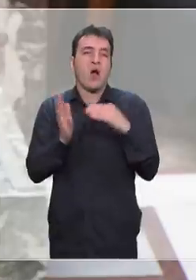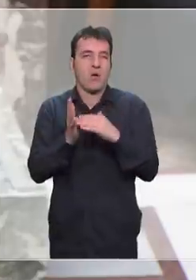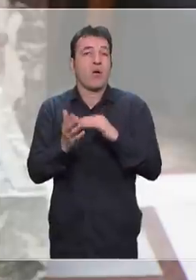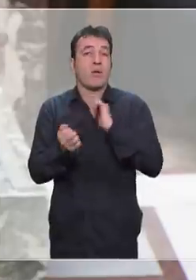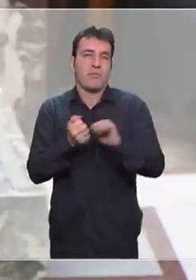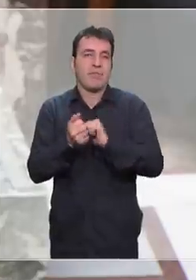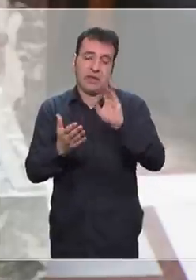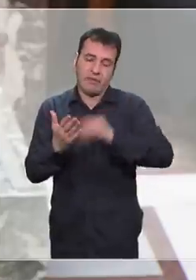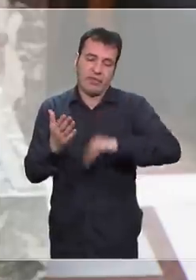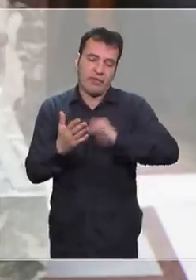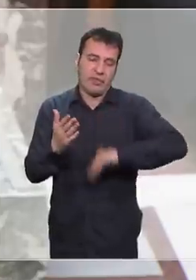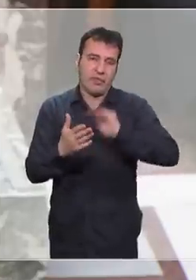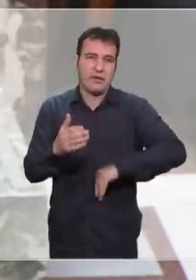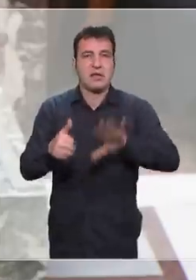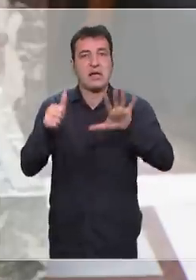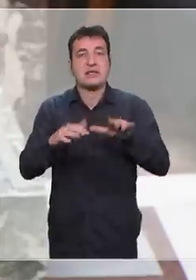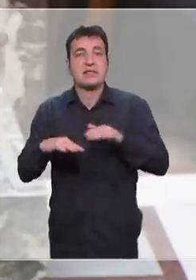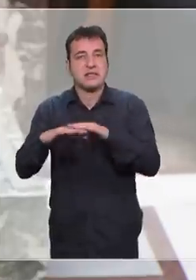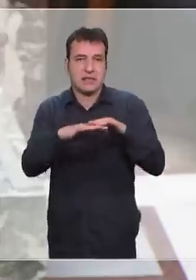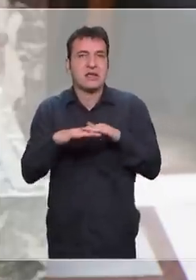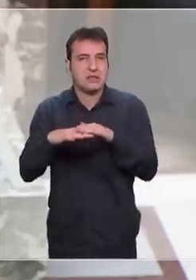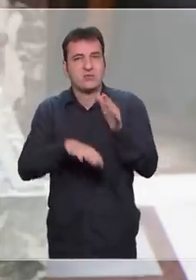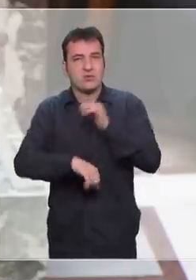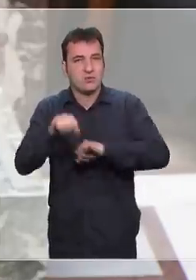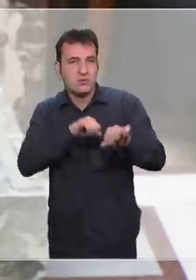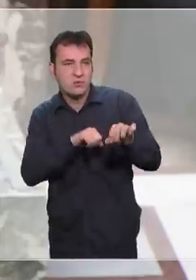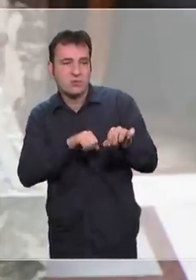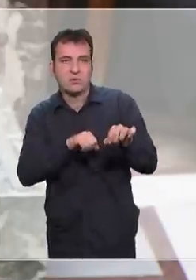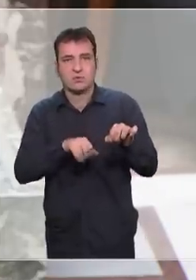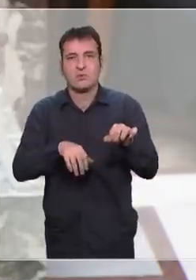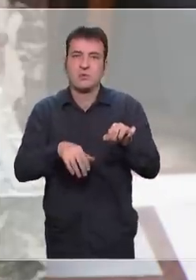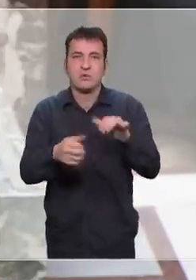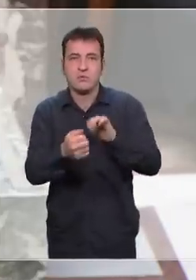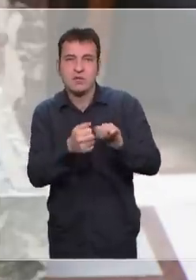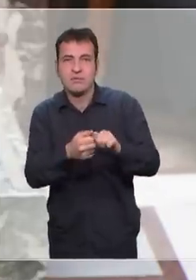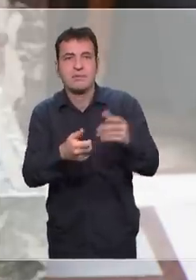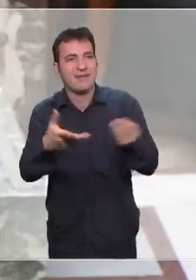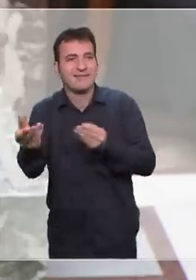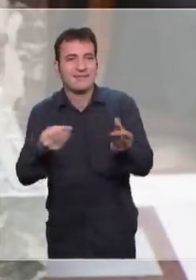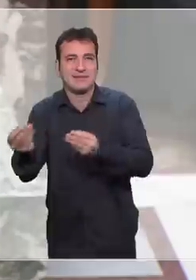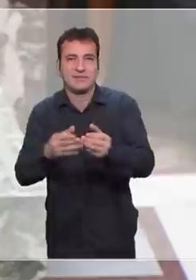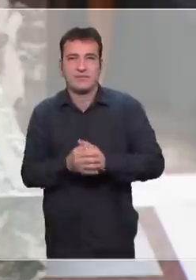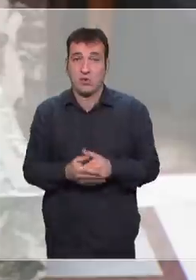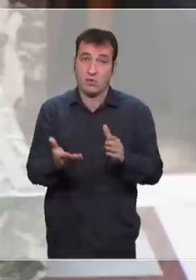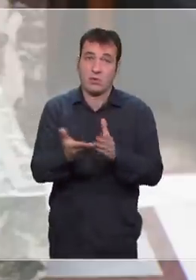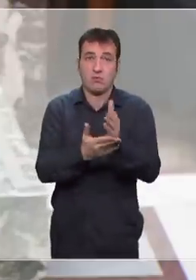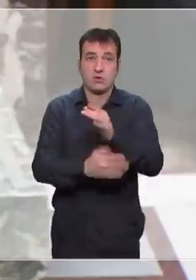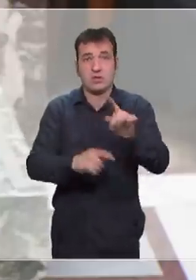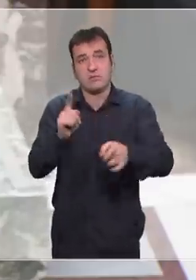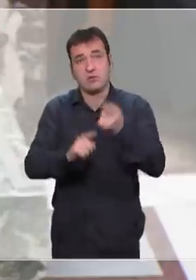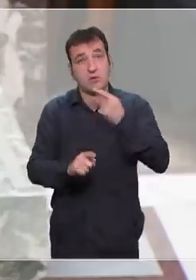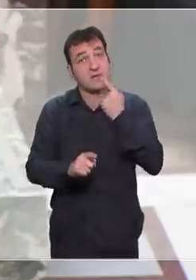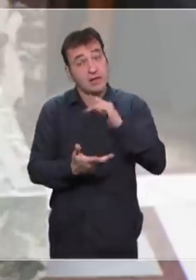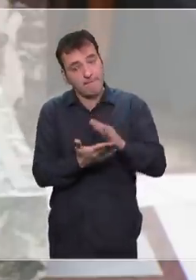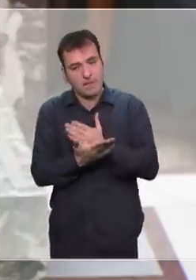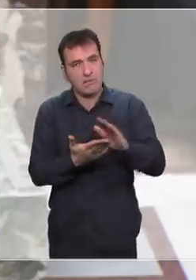6 réseaux différents qui s'y emploient et donc c'est effectivement un projet d'ampleur. Qui dit projet d'ampleur dit préparation d'ampleur et